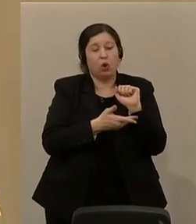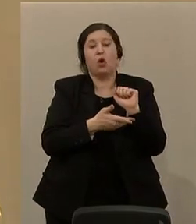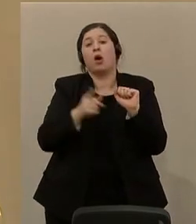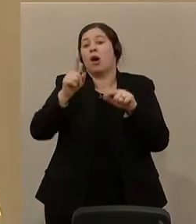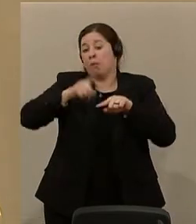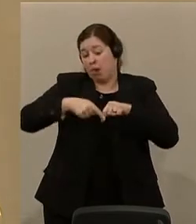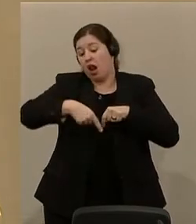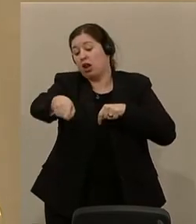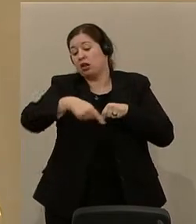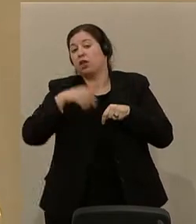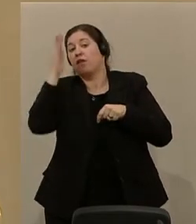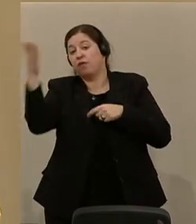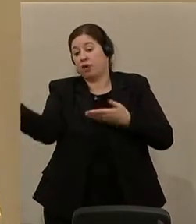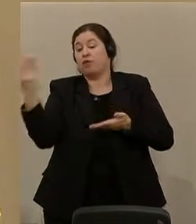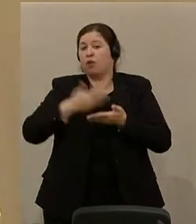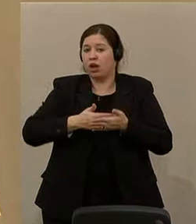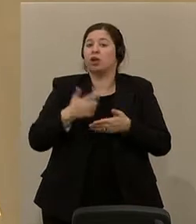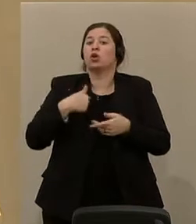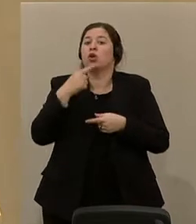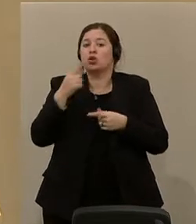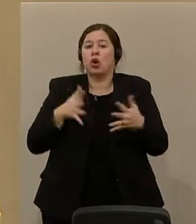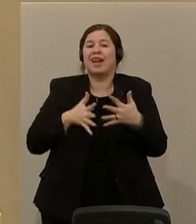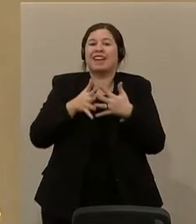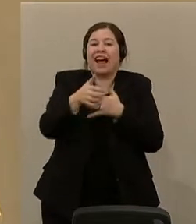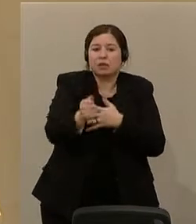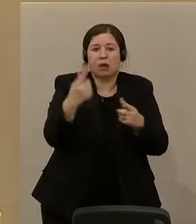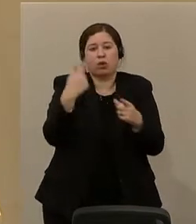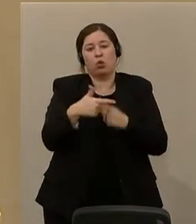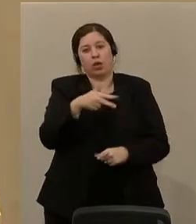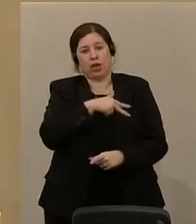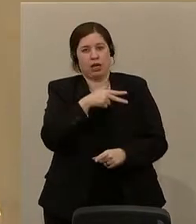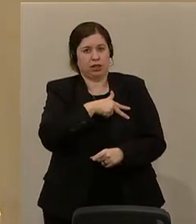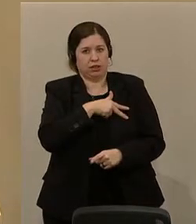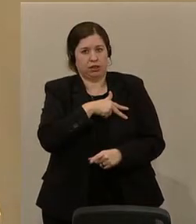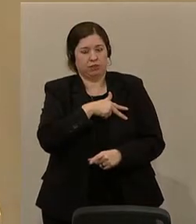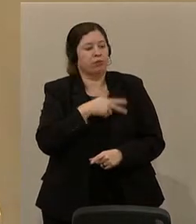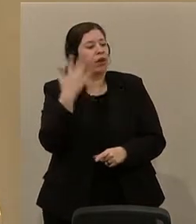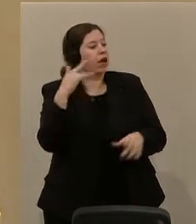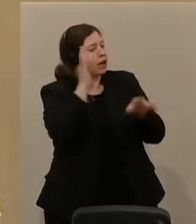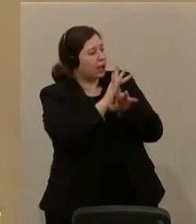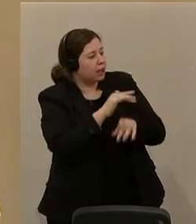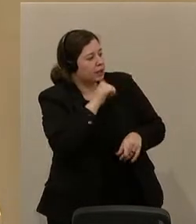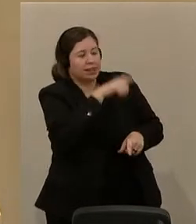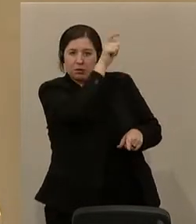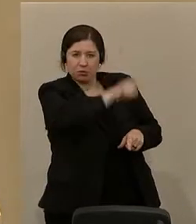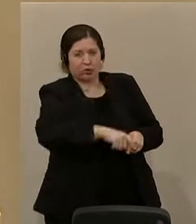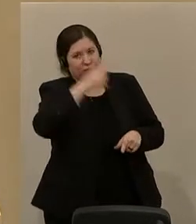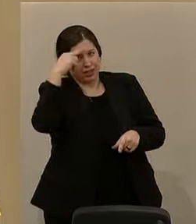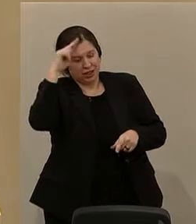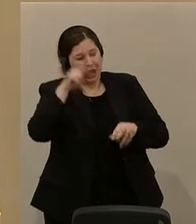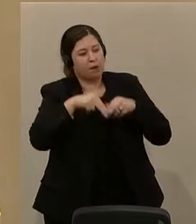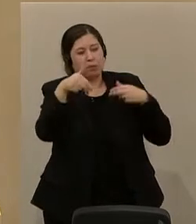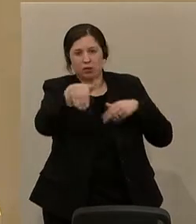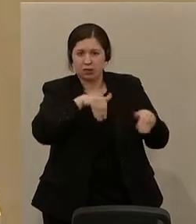bekommen das transparent ist und das ist realistisch ist wie gesagt die kritik betrifft jetzt nicht sie persönlicher bundesminister